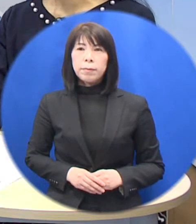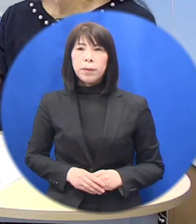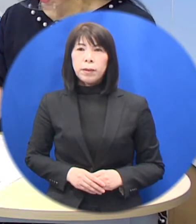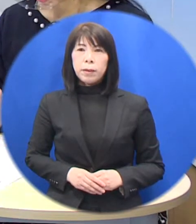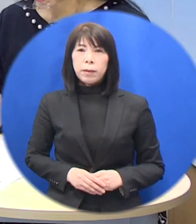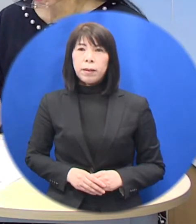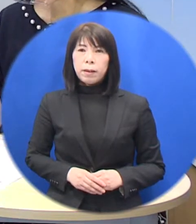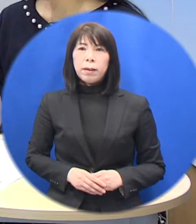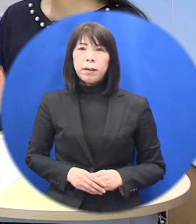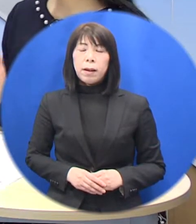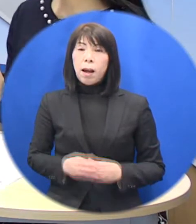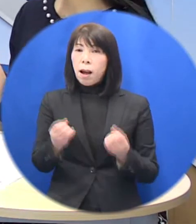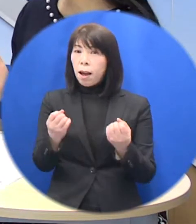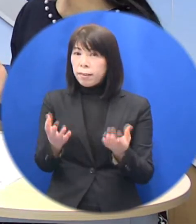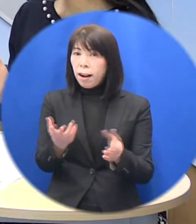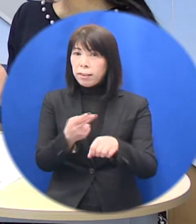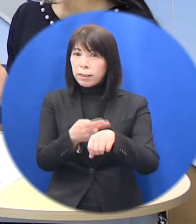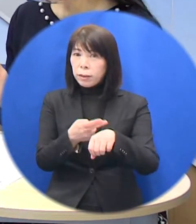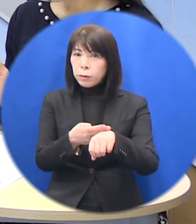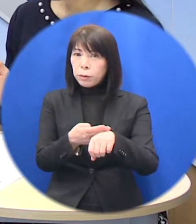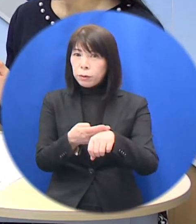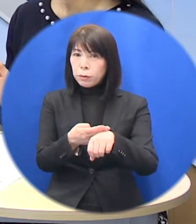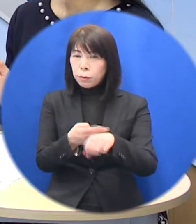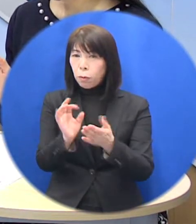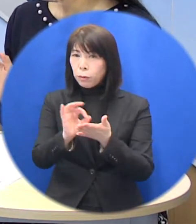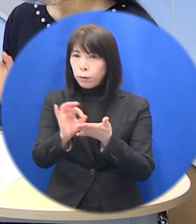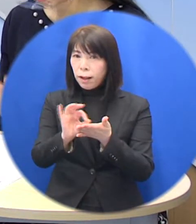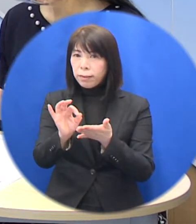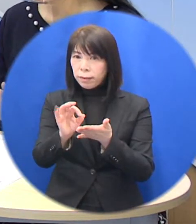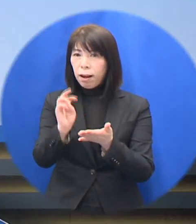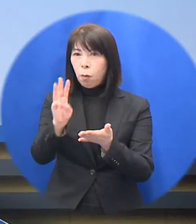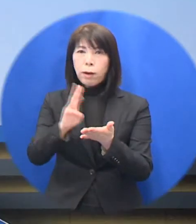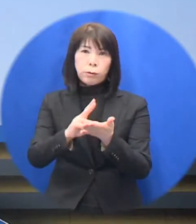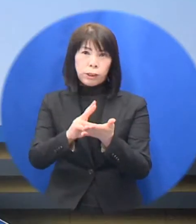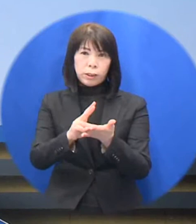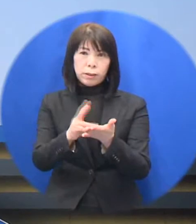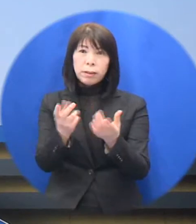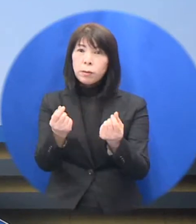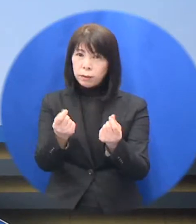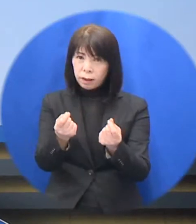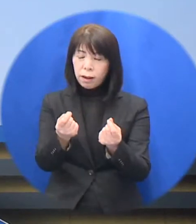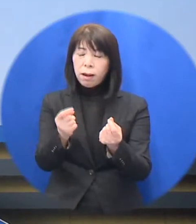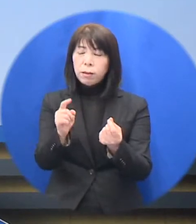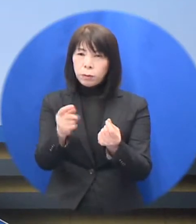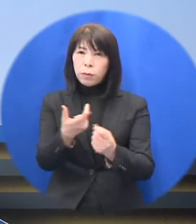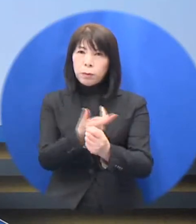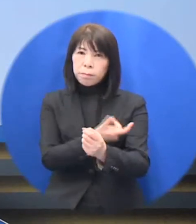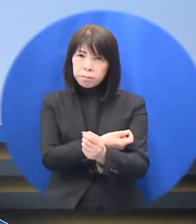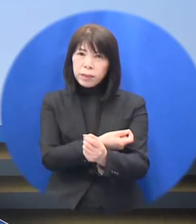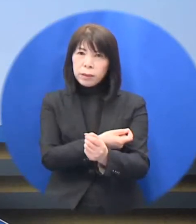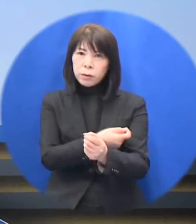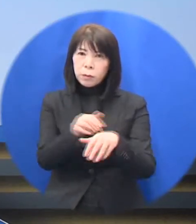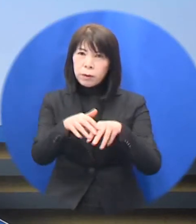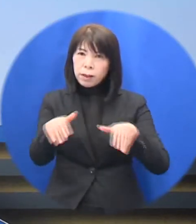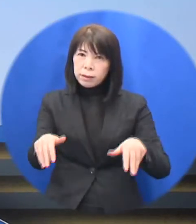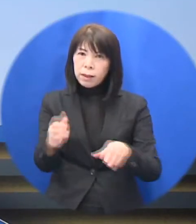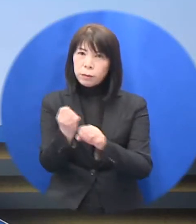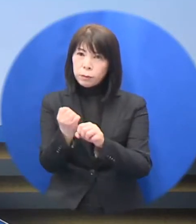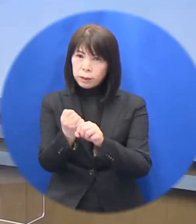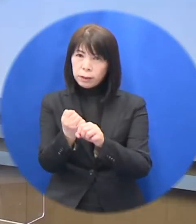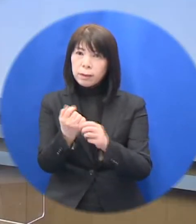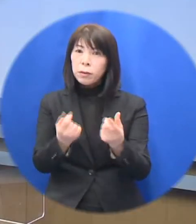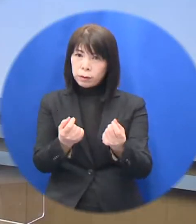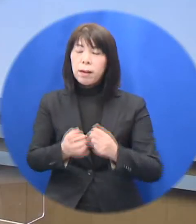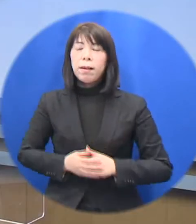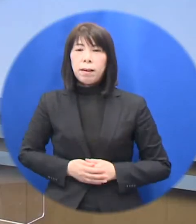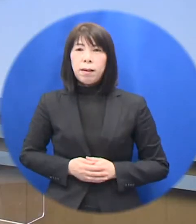なるほど、こういった新しい技術が用いられたワクチンでのこう接種体制作りというのが行われているんですね。 そうですね、